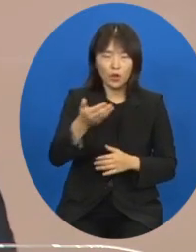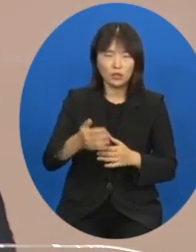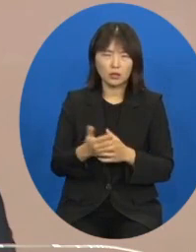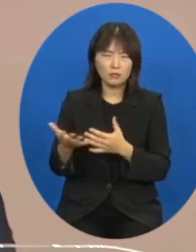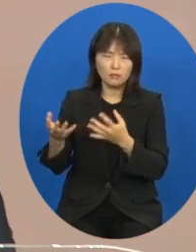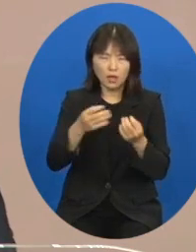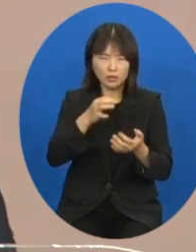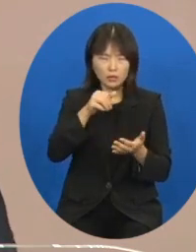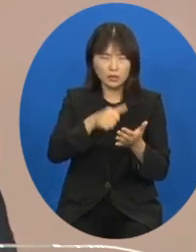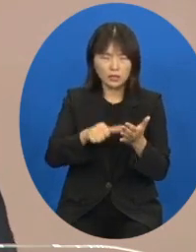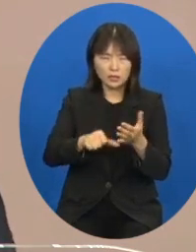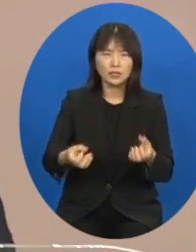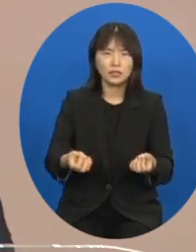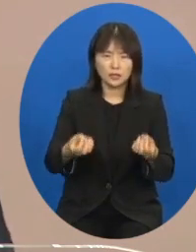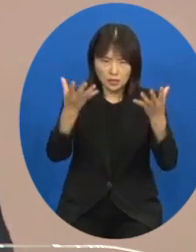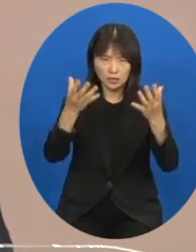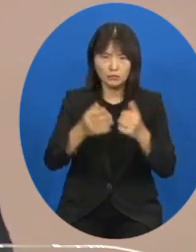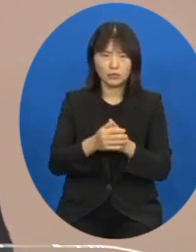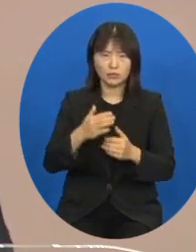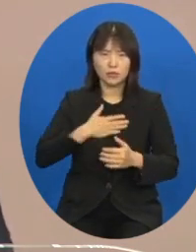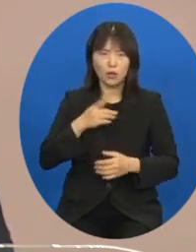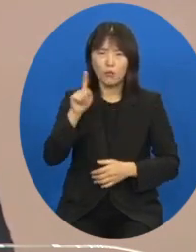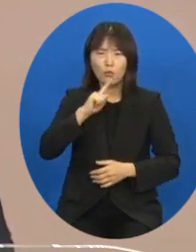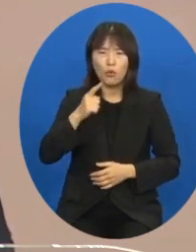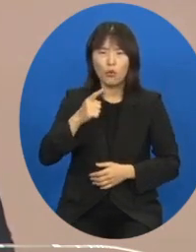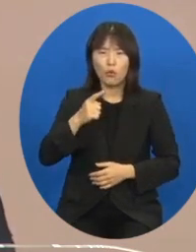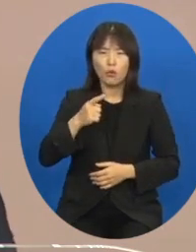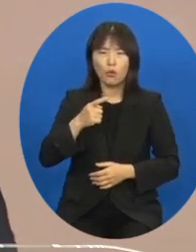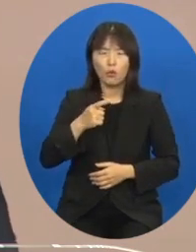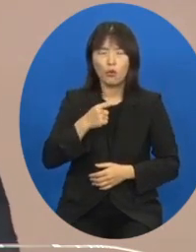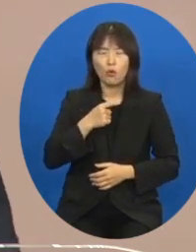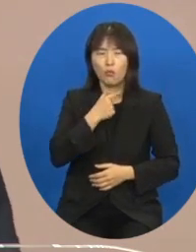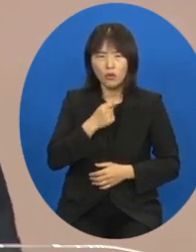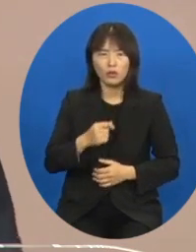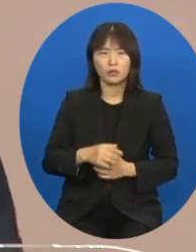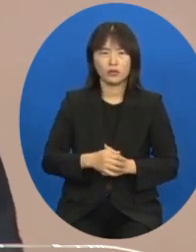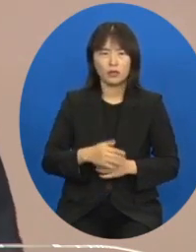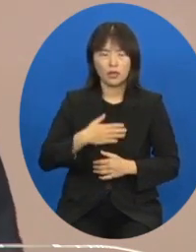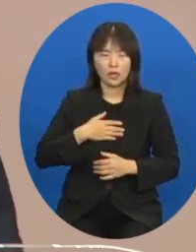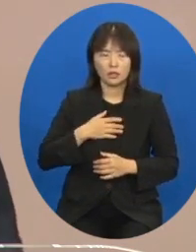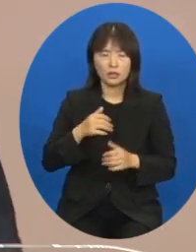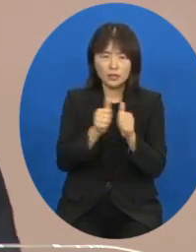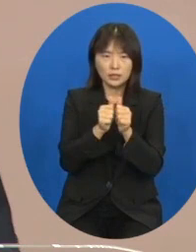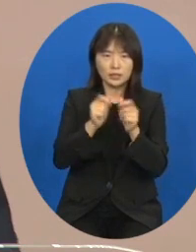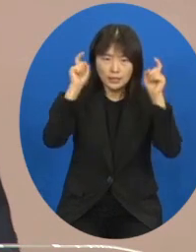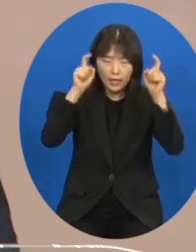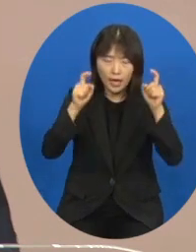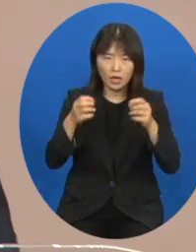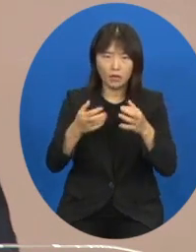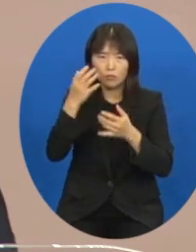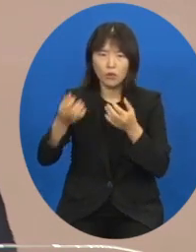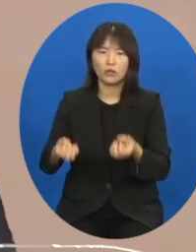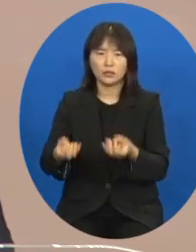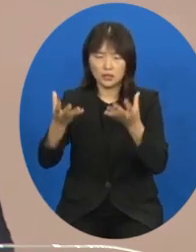너희의 무수한 재물이 내게 무엇이 유익하뇨? 나는 수장의 번제와